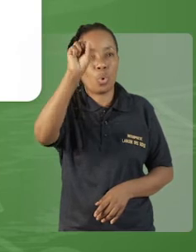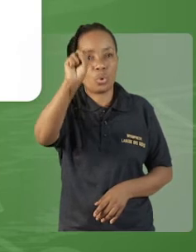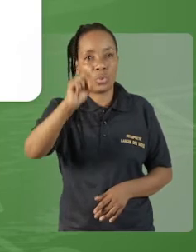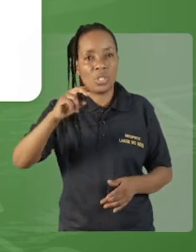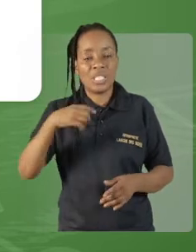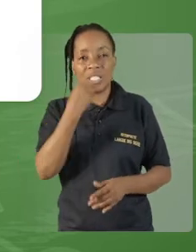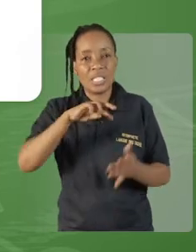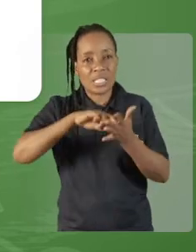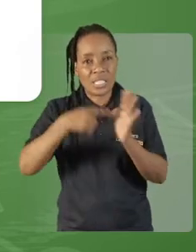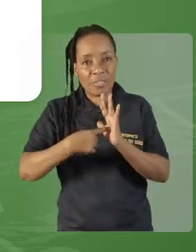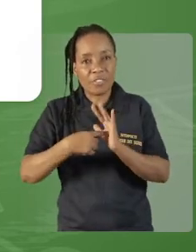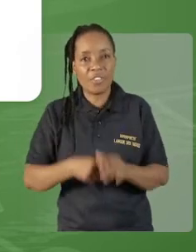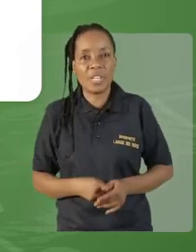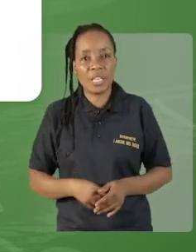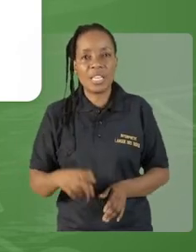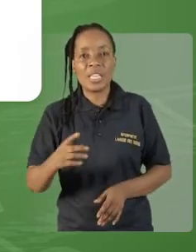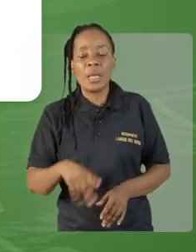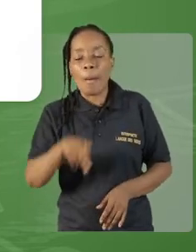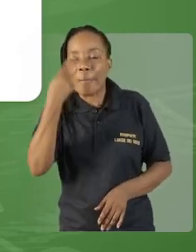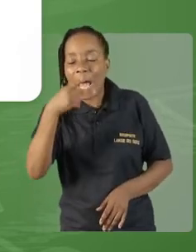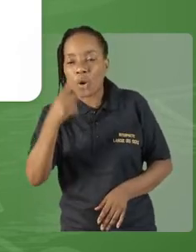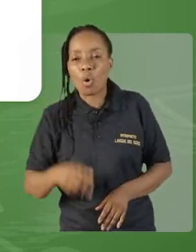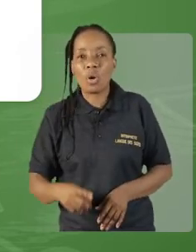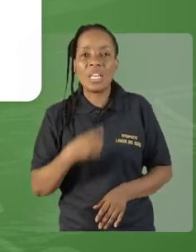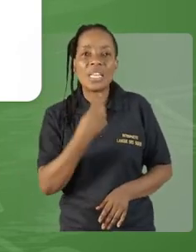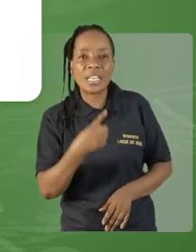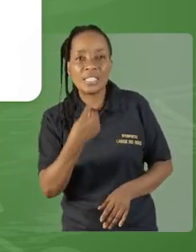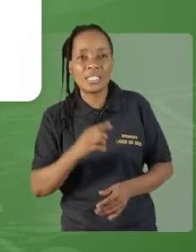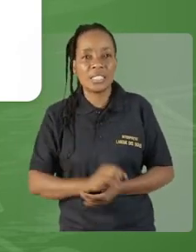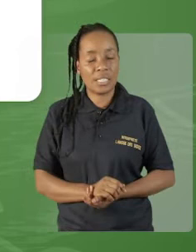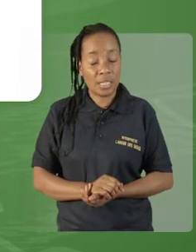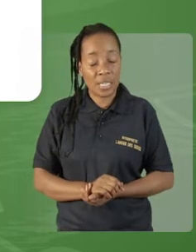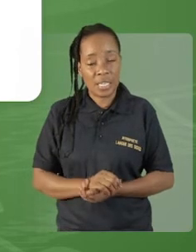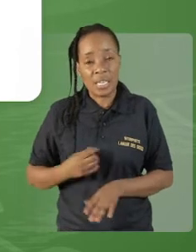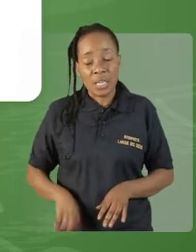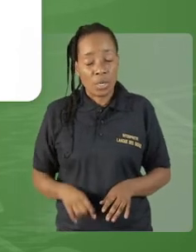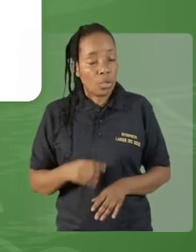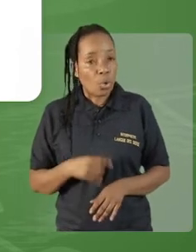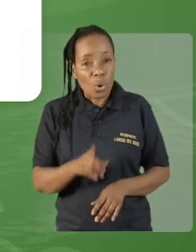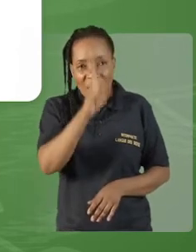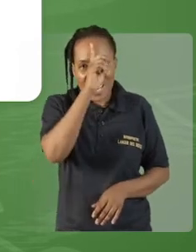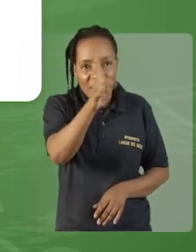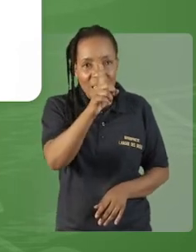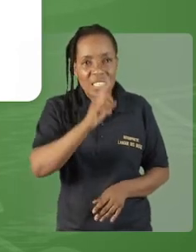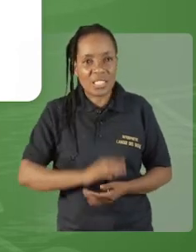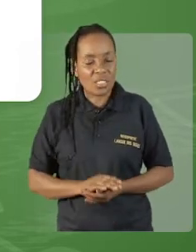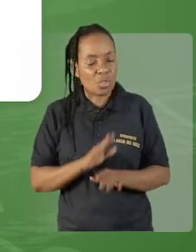qui signifie « récit », parole que l'entendement ou l'intelligence n'appréhende que par